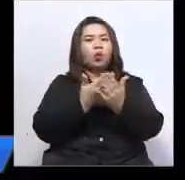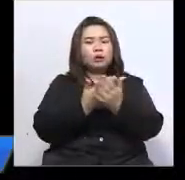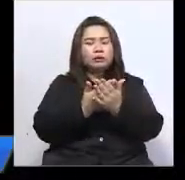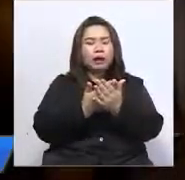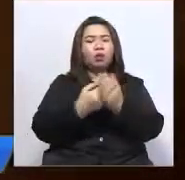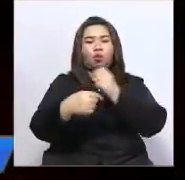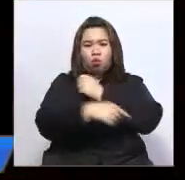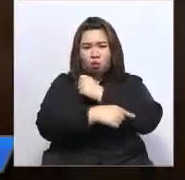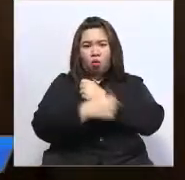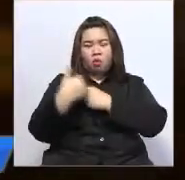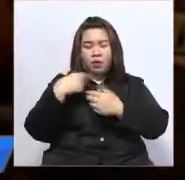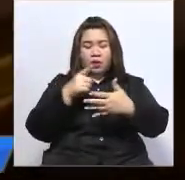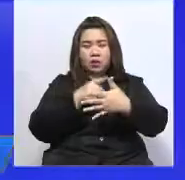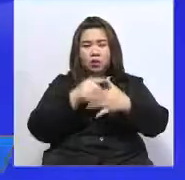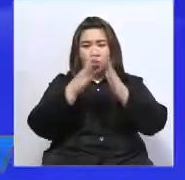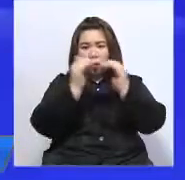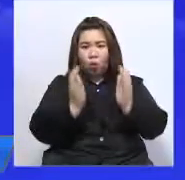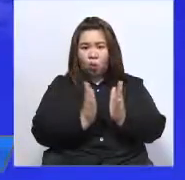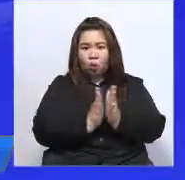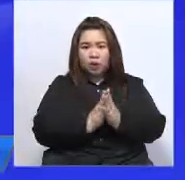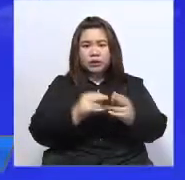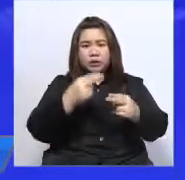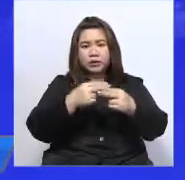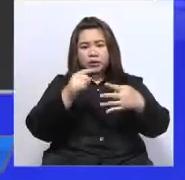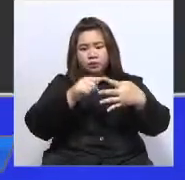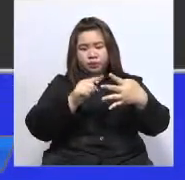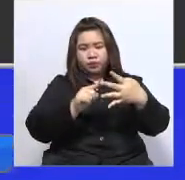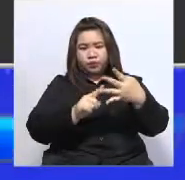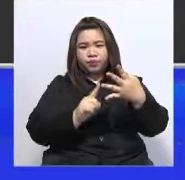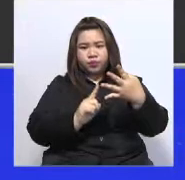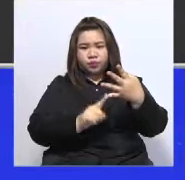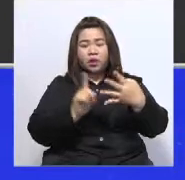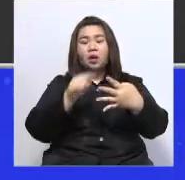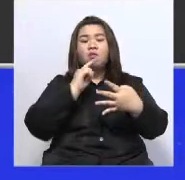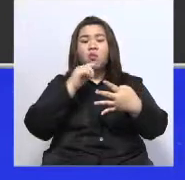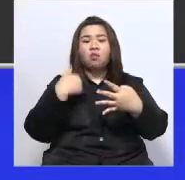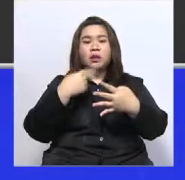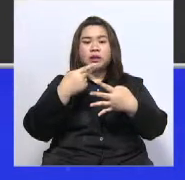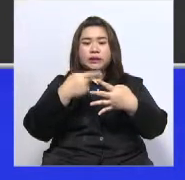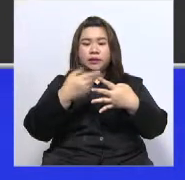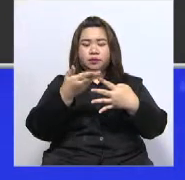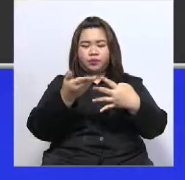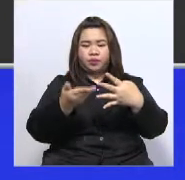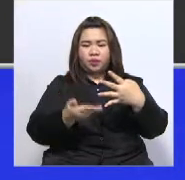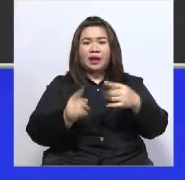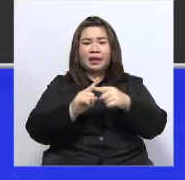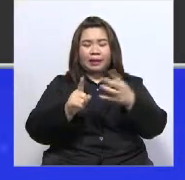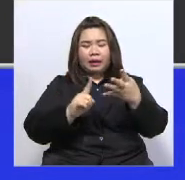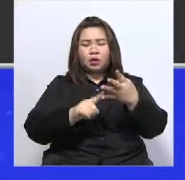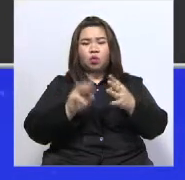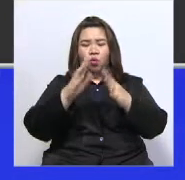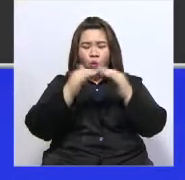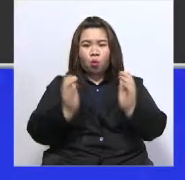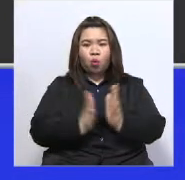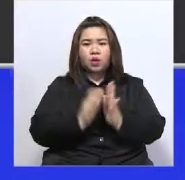ห่งด้วยกันก็คือวัดสามพญาวัดสะเกดวัดสัมพันธวงศ์ซึ่งวัดสัมพันธวงศ์นะคะก็ไม่พบพระค่ะและ